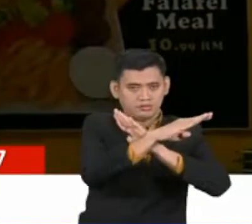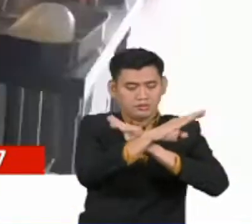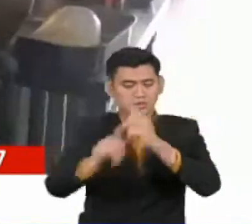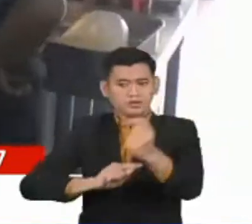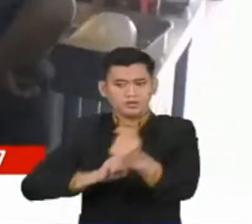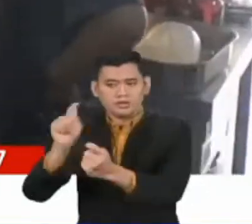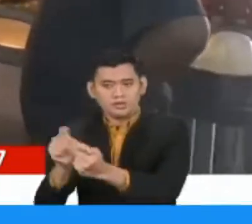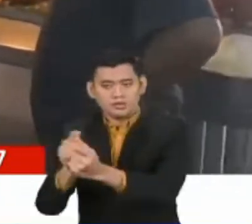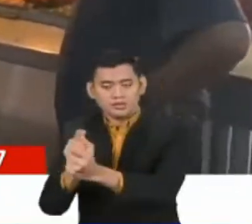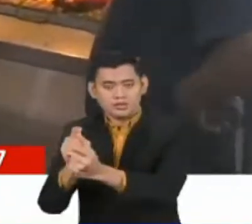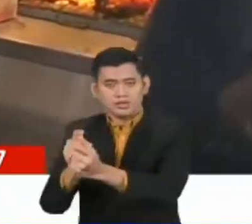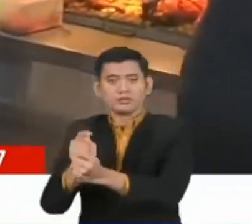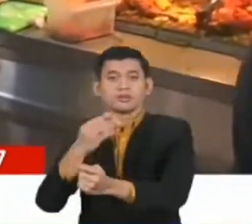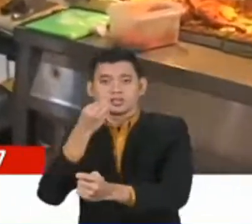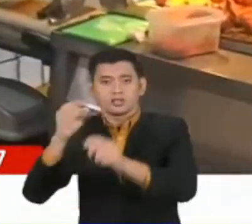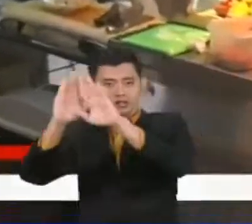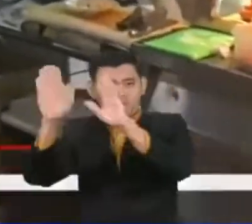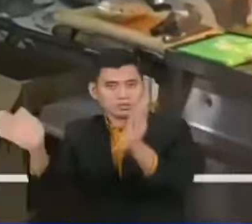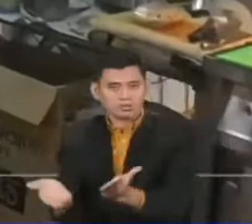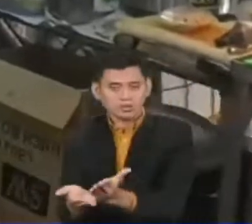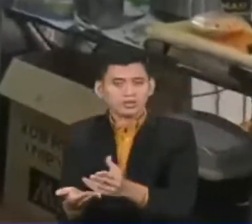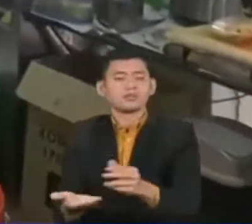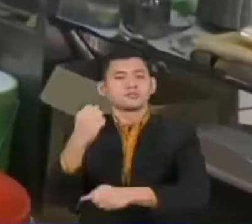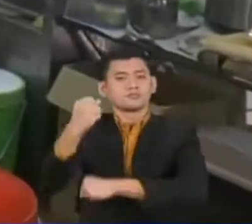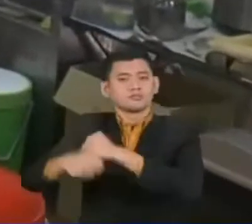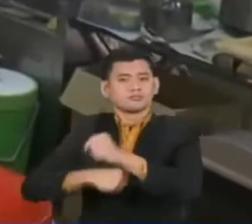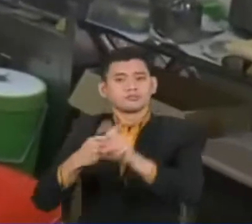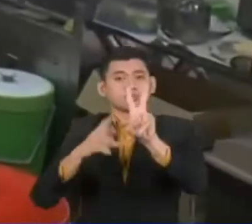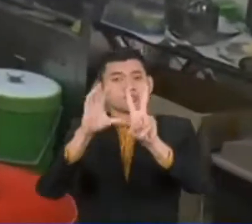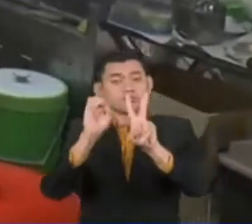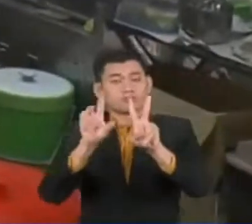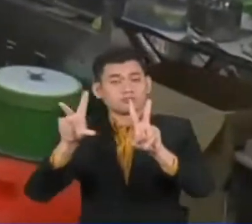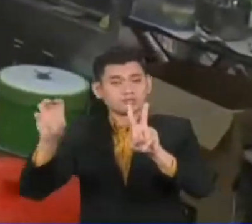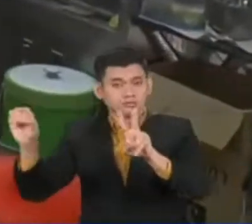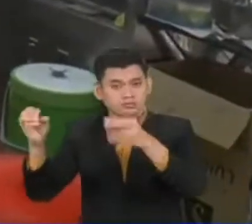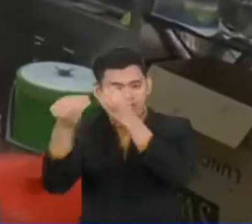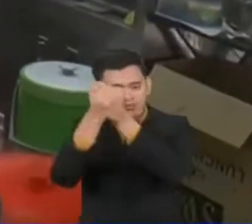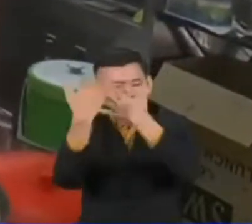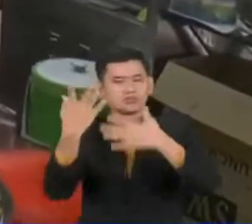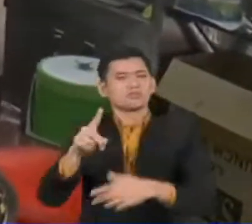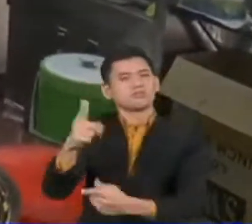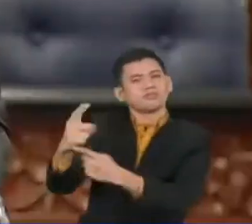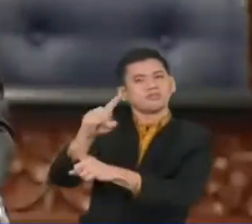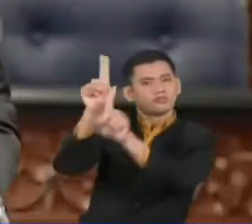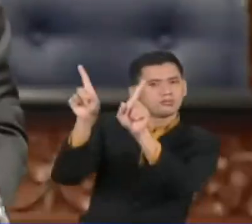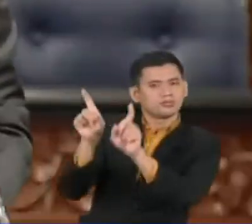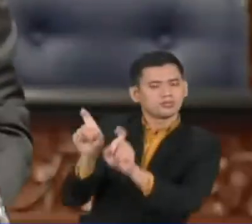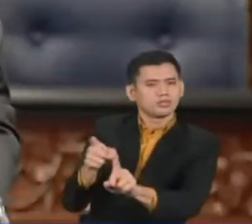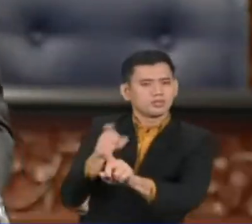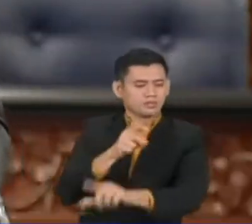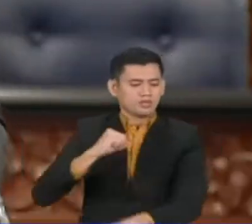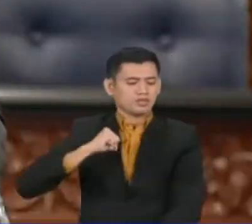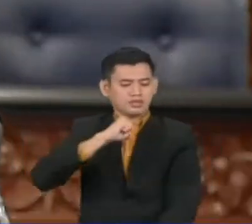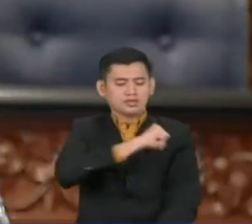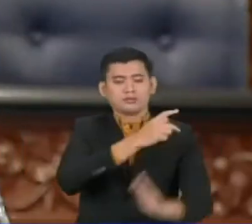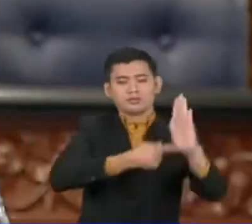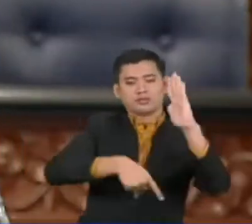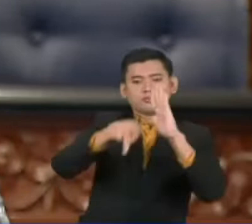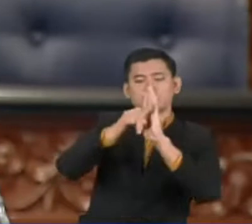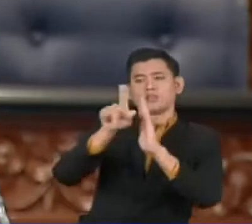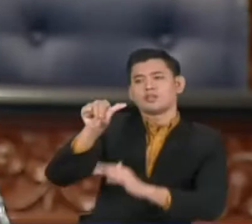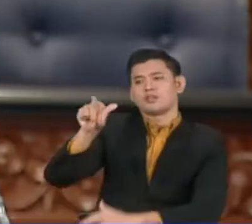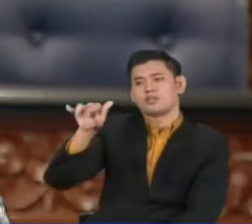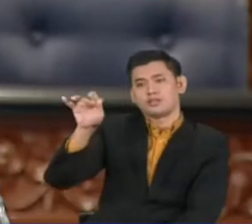kapita menjelang tahun 2030. Beliau berkata demikian ketika menjawab soalan Ahli Parlimen Kemaman, Cik Alias